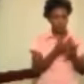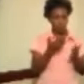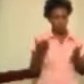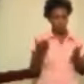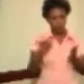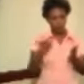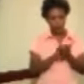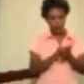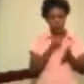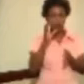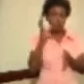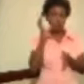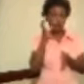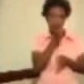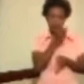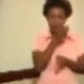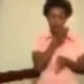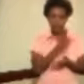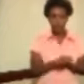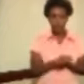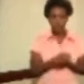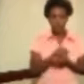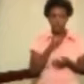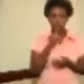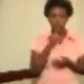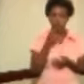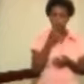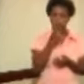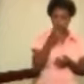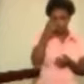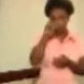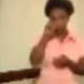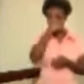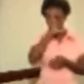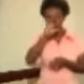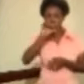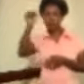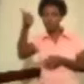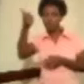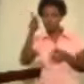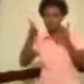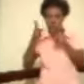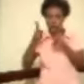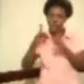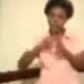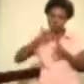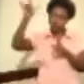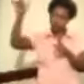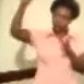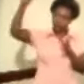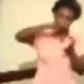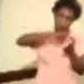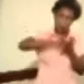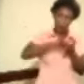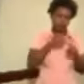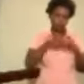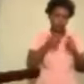ce qui concerne l'agriculture. Je n'ai pas dit que pour nous voyer chercher technicien rwandais pour venir de nous. Même quoi que nous